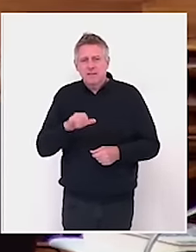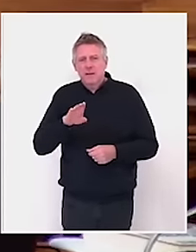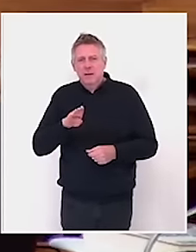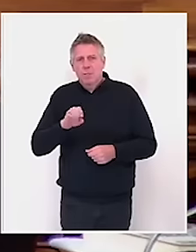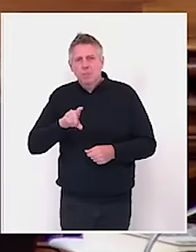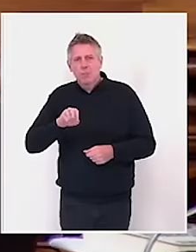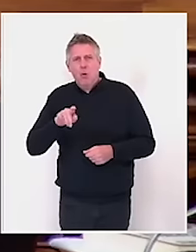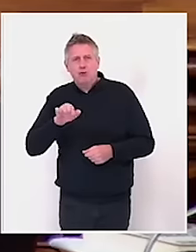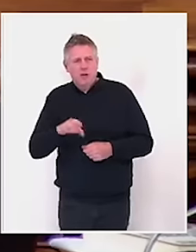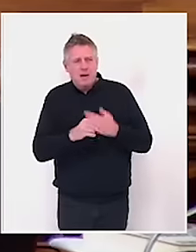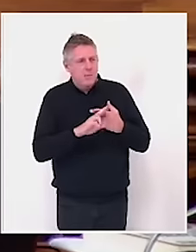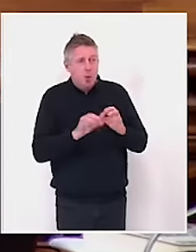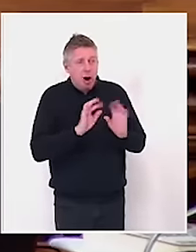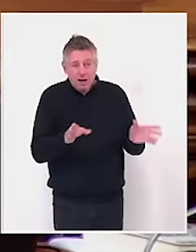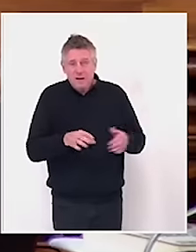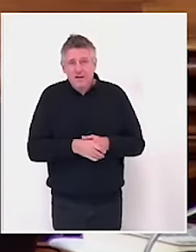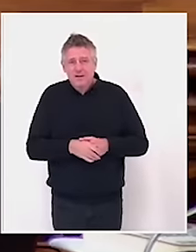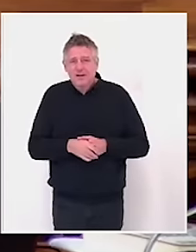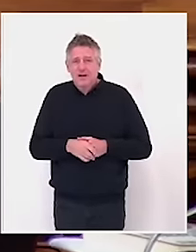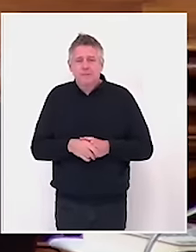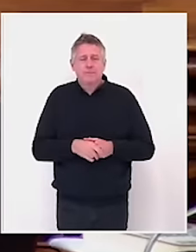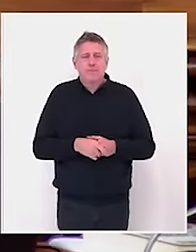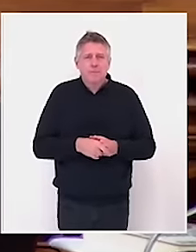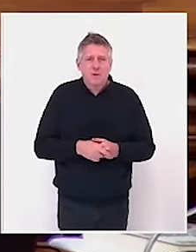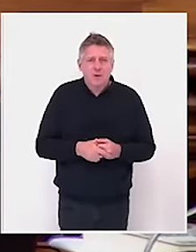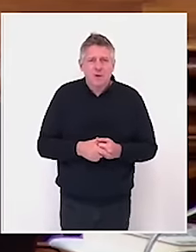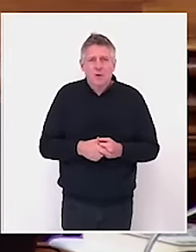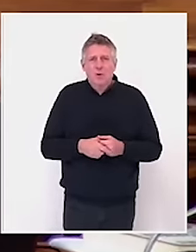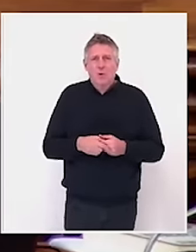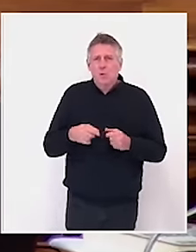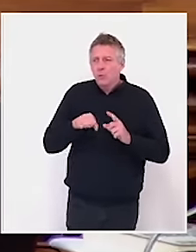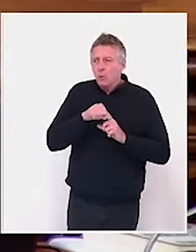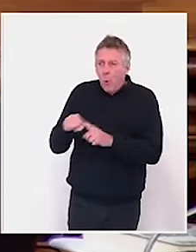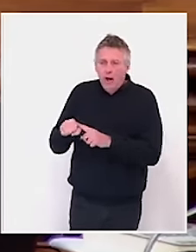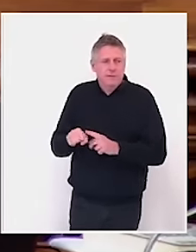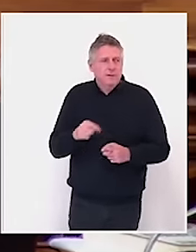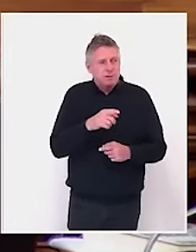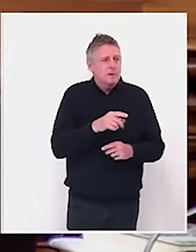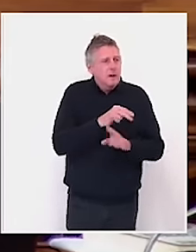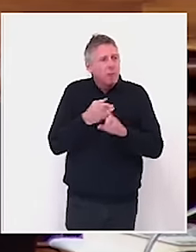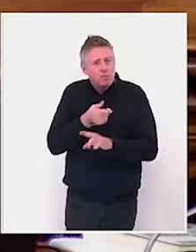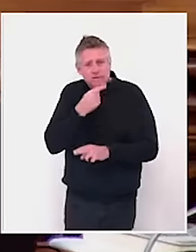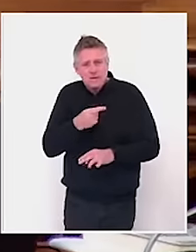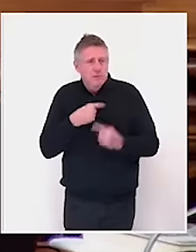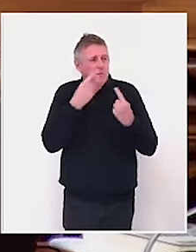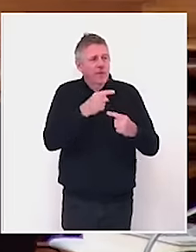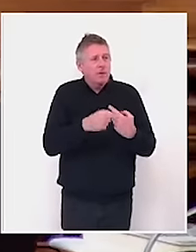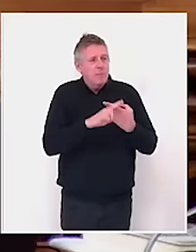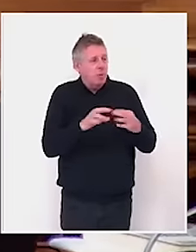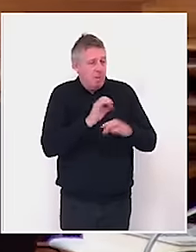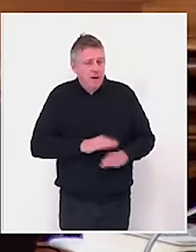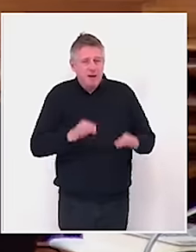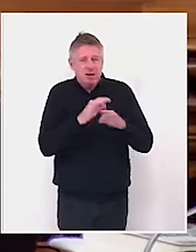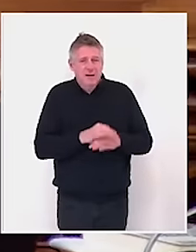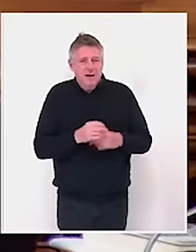dire. Voilà, c'est peut-être plus facile de répondre à l'opposition de droite qu'à ce que nous, on essaie de défendre. Mais en tout cas, c'est notable,